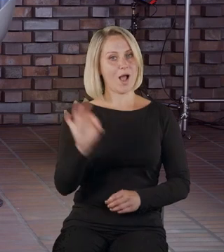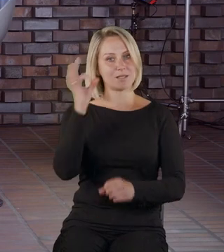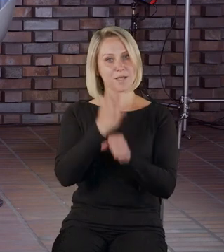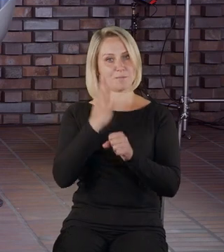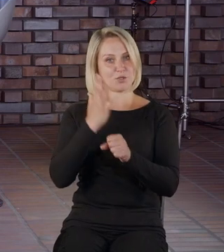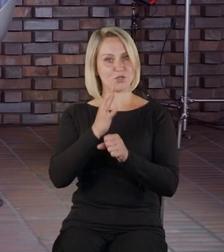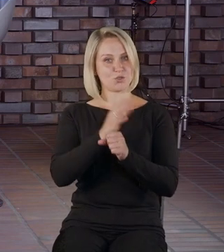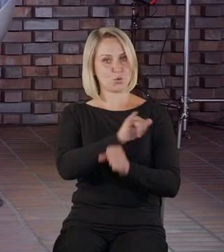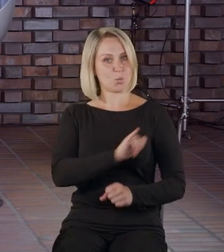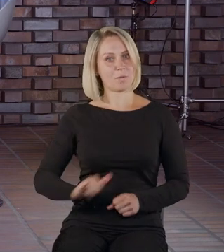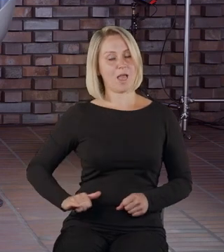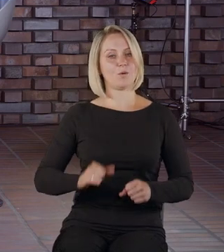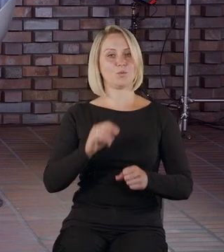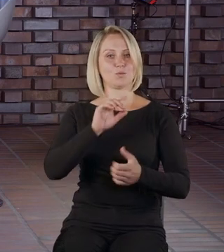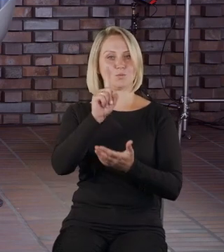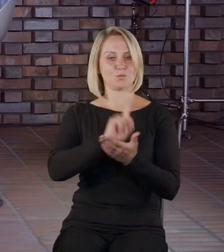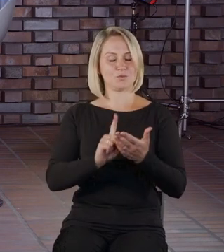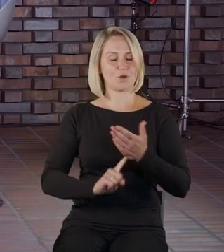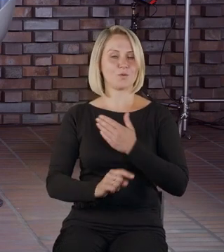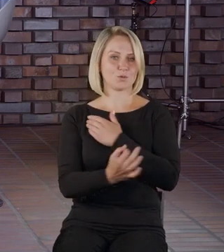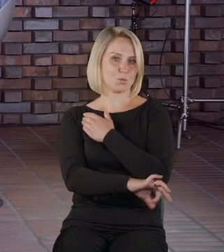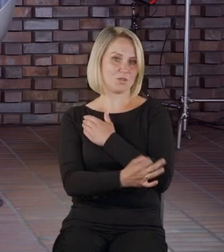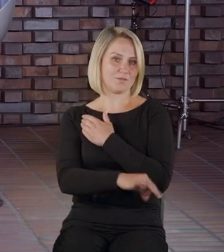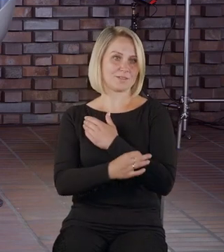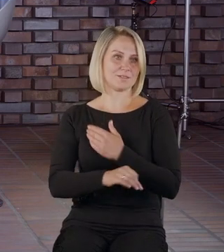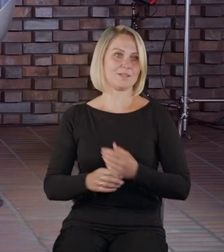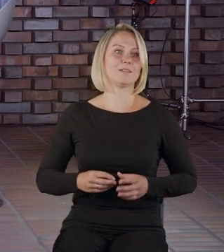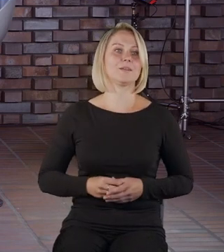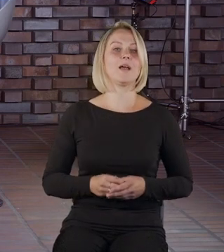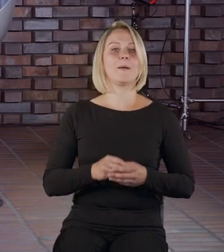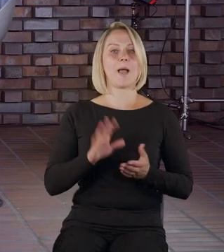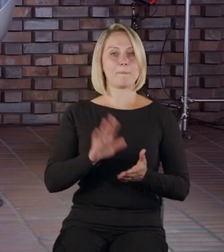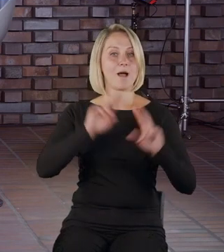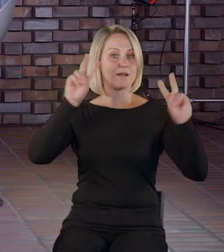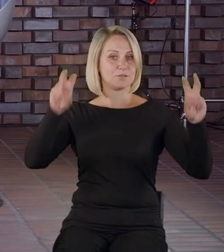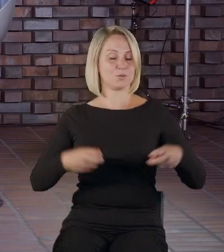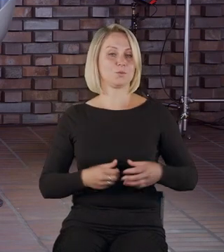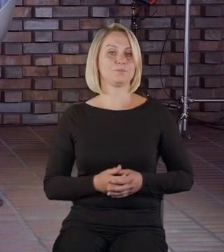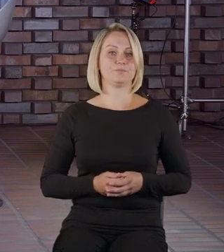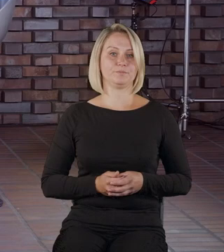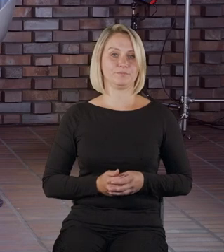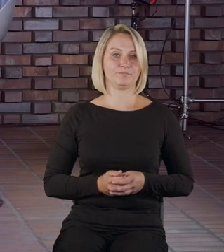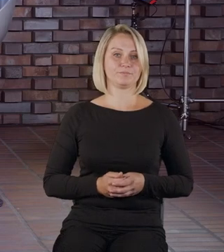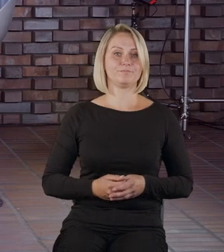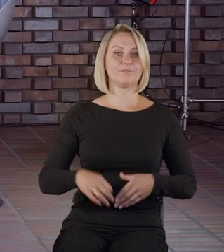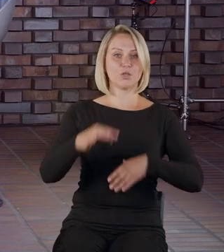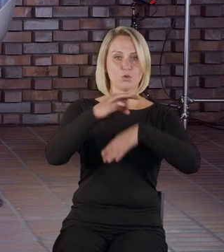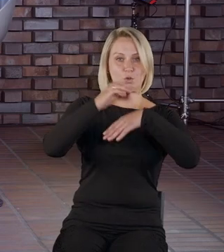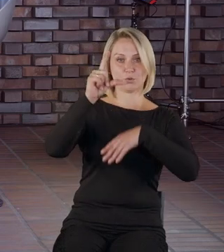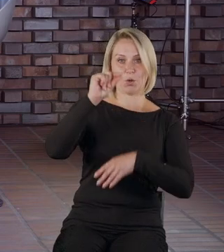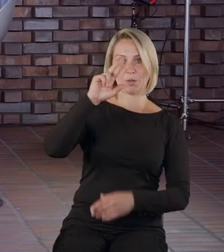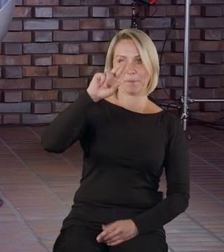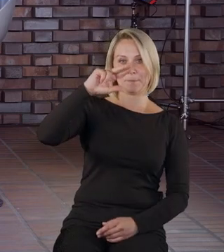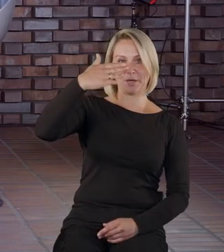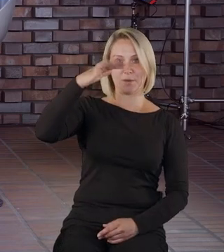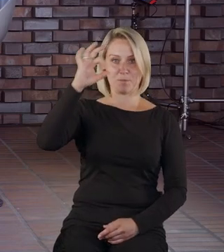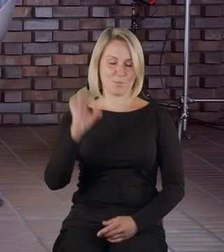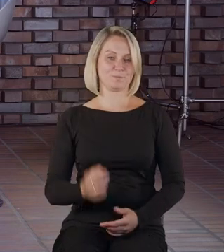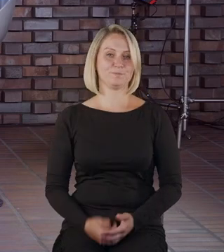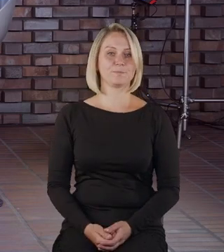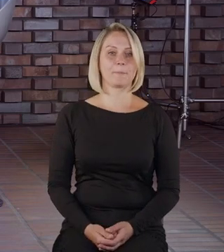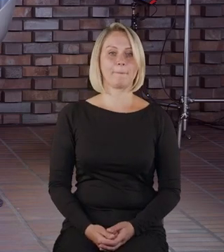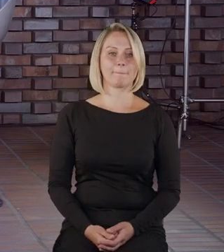50-lecia Uniwersytetu Śląskiego, a brzmi on, ma on tytuł Doktor Primo i Wielko Haja o